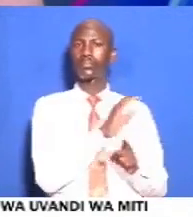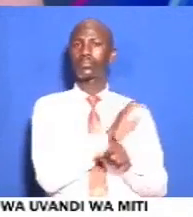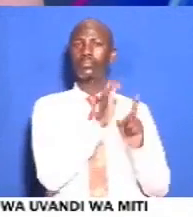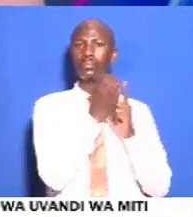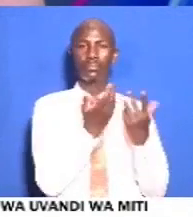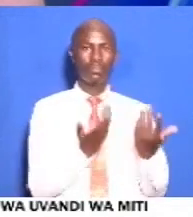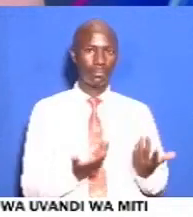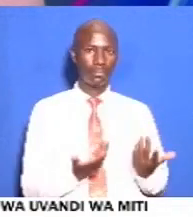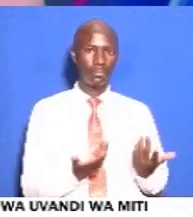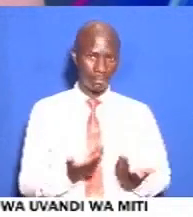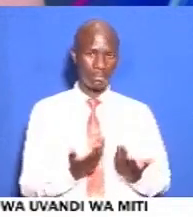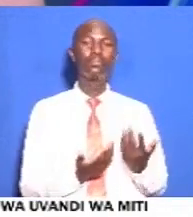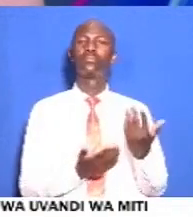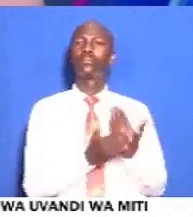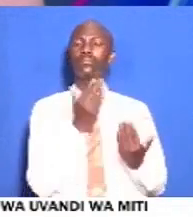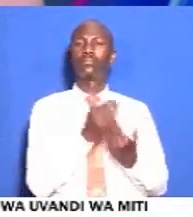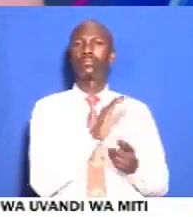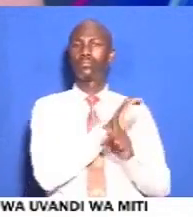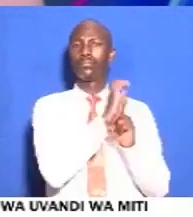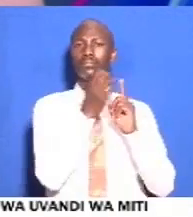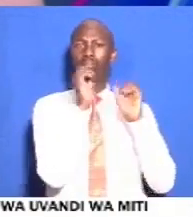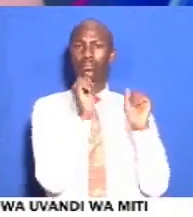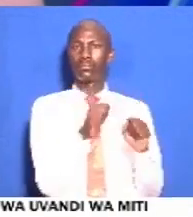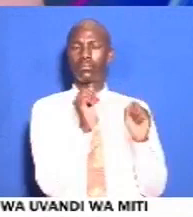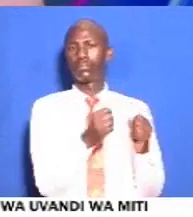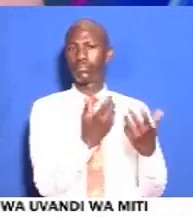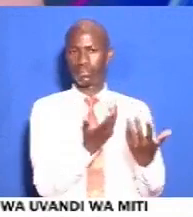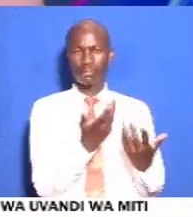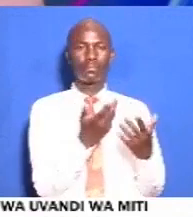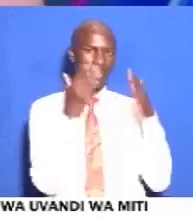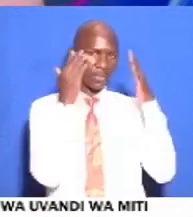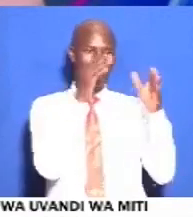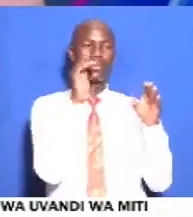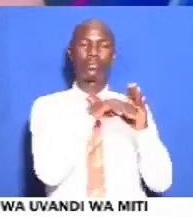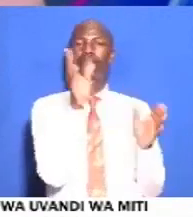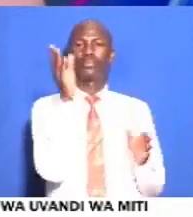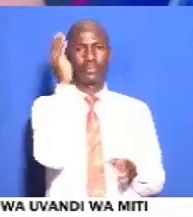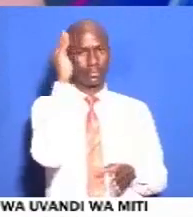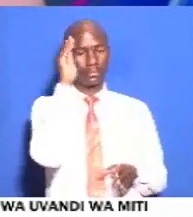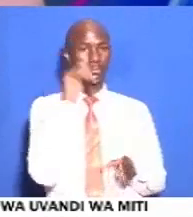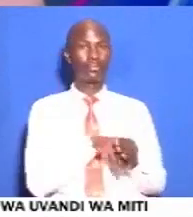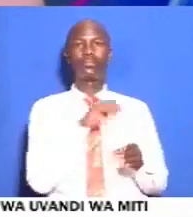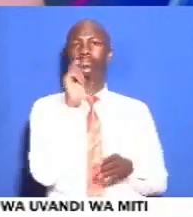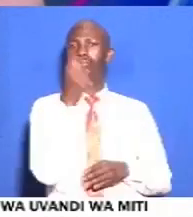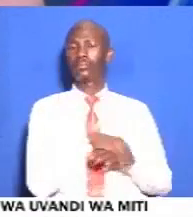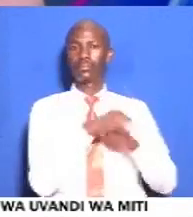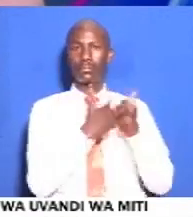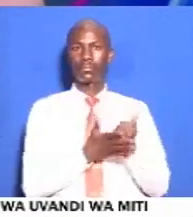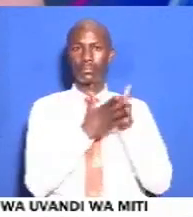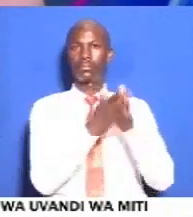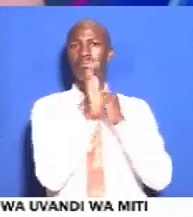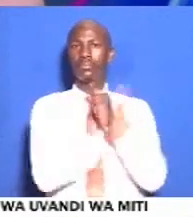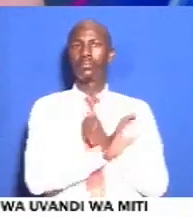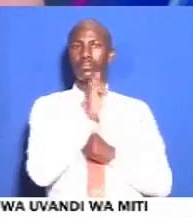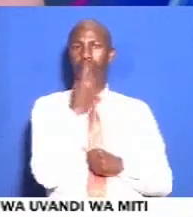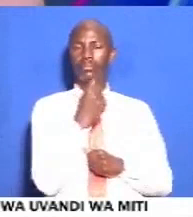kana uvandi wa miti na usuvia mawithyululuko wa vikia kwethi wa uyiki wa nthini wa kisomo kana masomo vandi ya Kenya kotethi ya siandhi ya